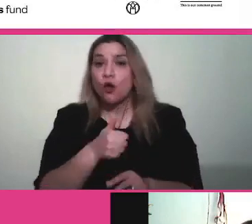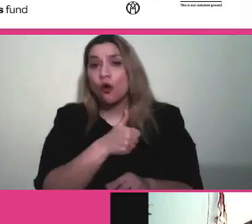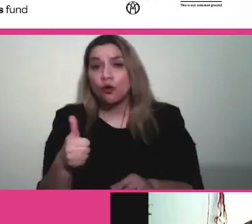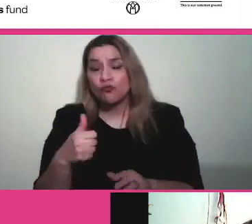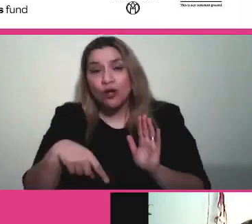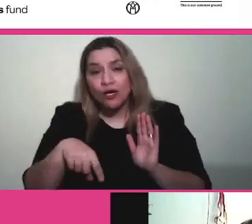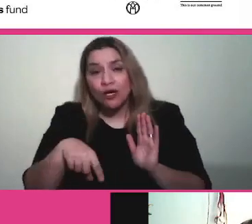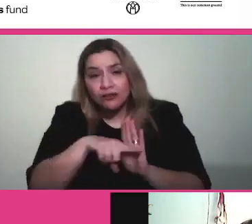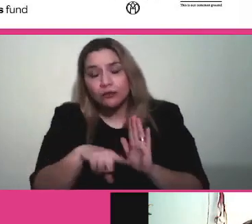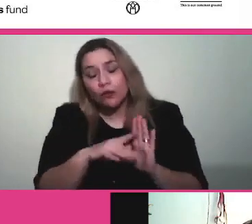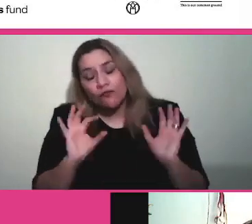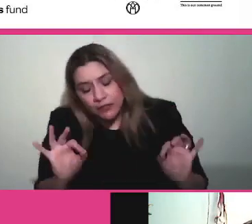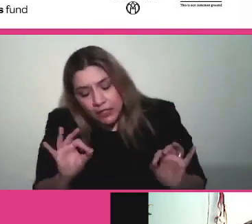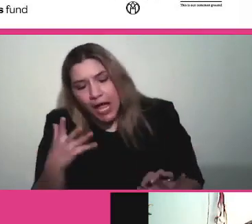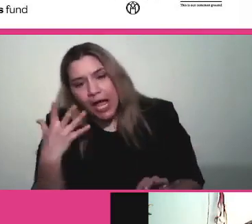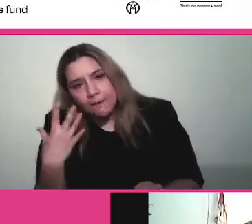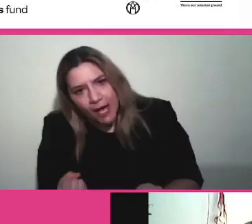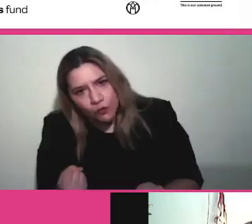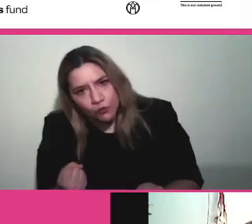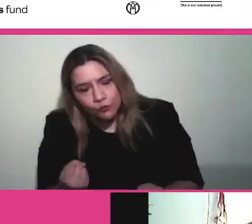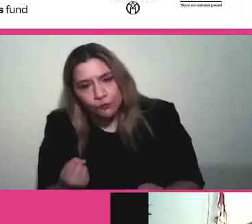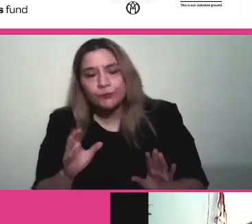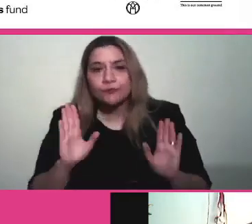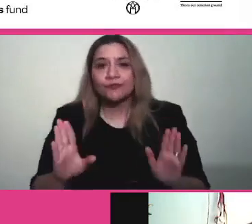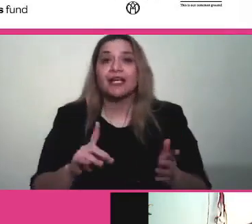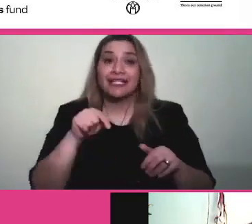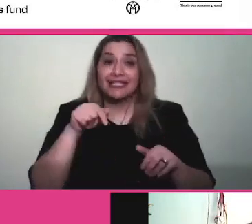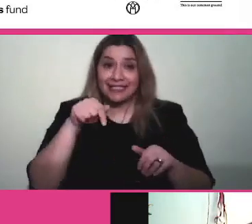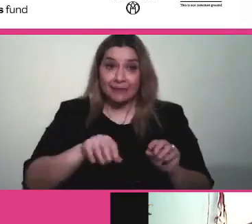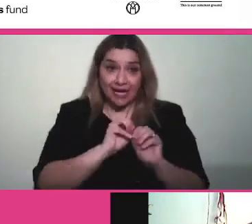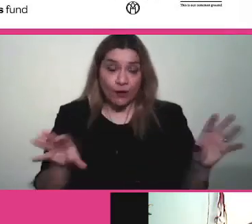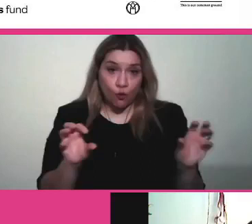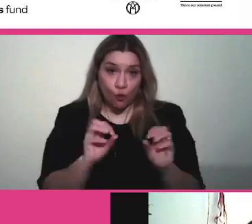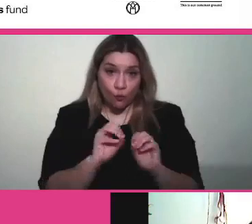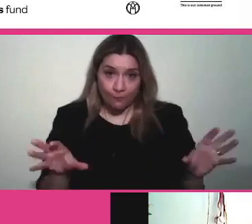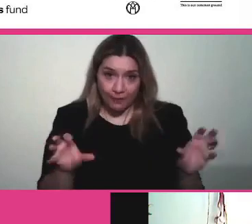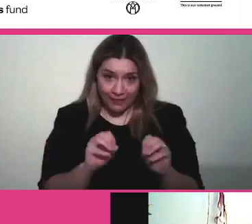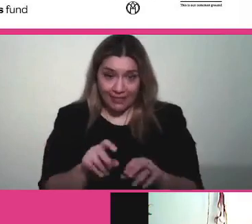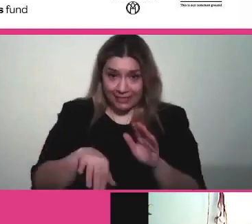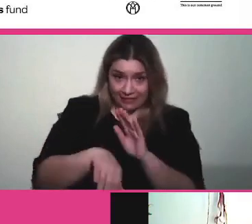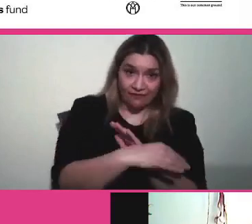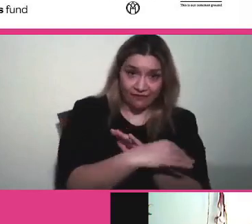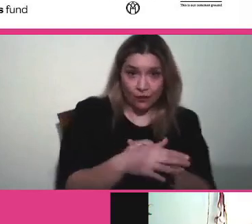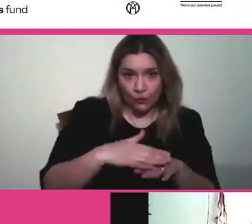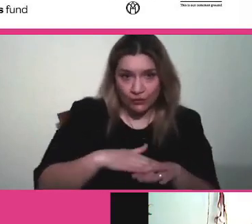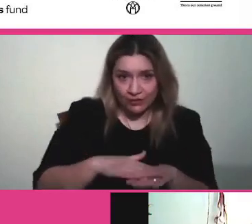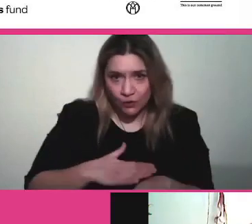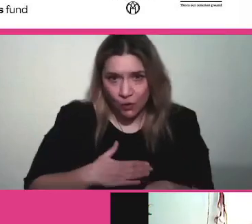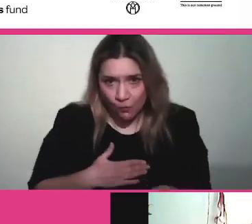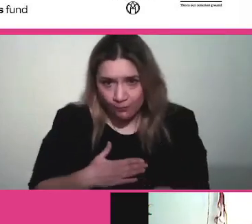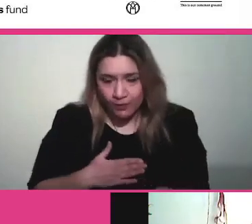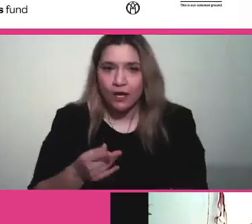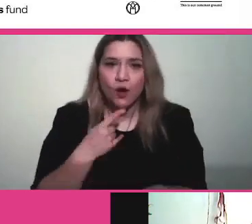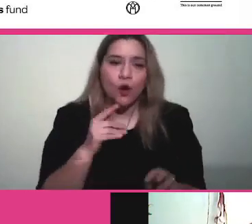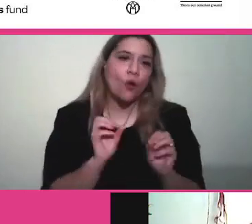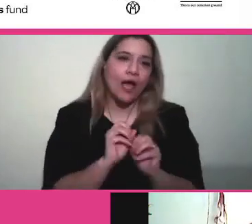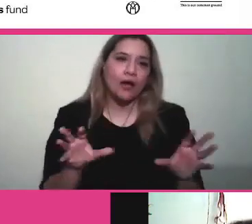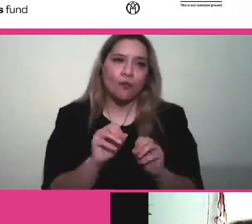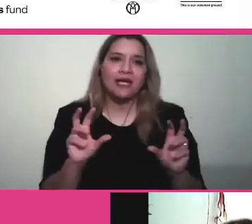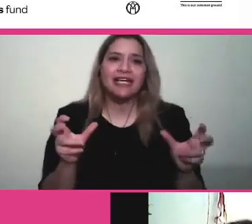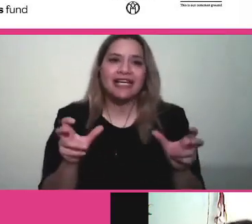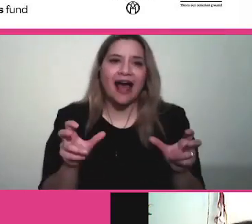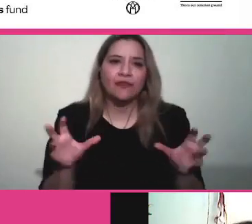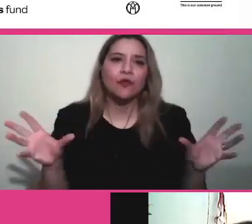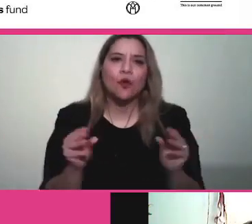που δυστυχώς υπάρχουν και σε όλους τους χώρους. Και είναι και η εκπομπή σήμερα, γιατί θα φύγω σε λίγο, θα με συγχωρέσετε, για την εκπομπή που έχει να κάνει με